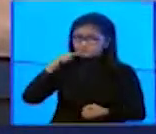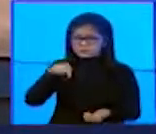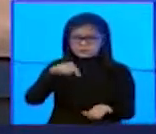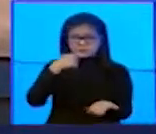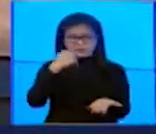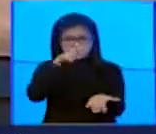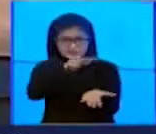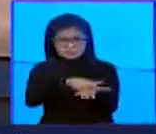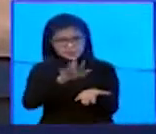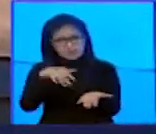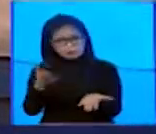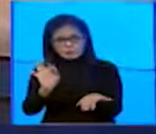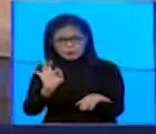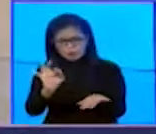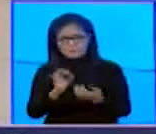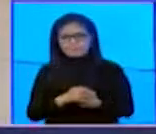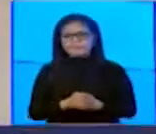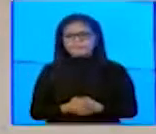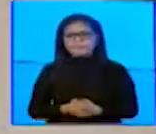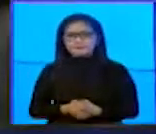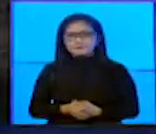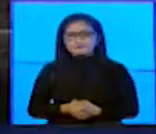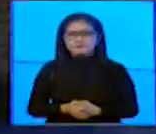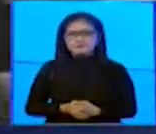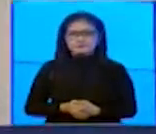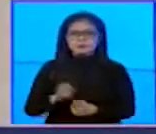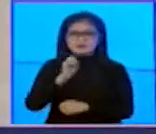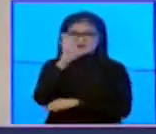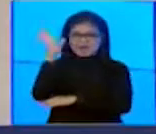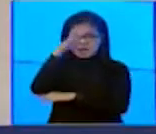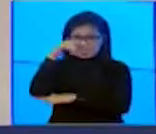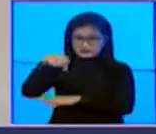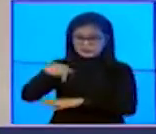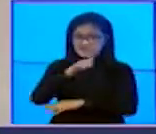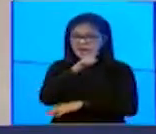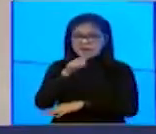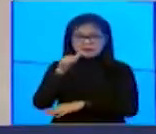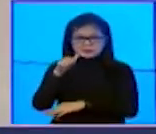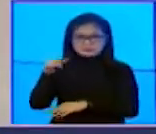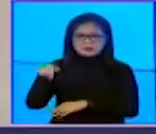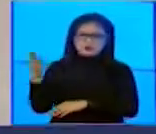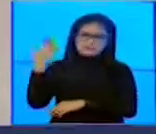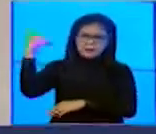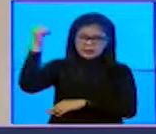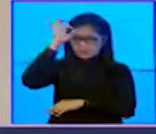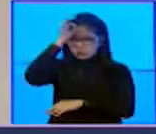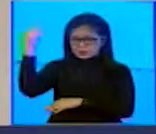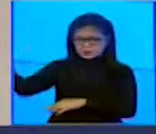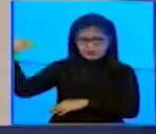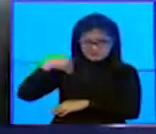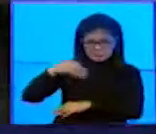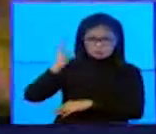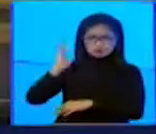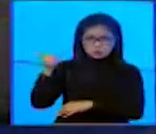Hai yatomi dan juga pemirsa betul sekali Gubernur DKI Jakarta aneh suwe Baswedan telah memenuhi panggilan pihak dari kepolisian